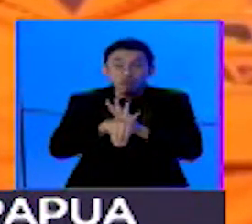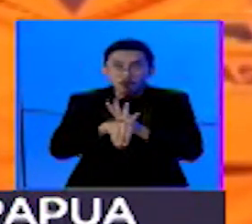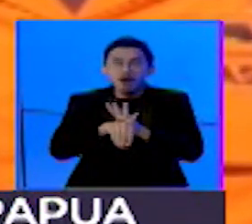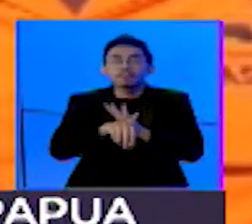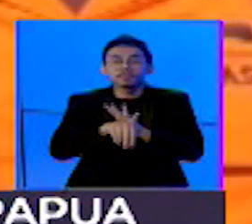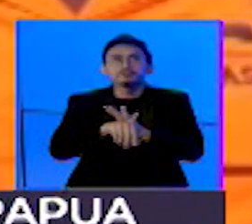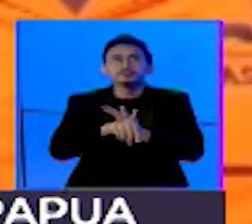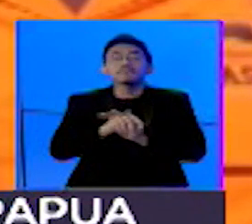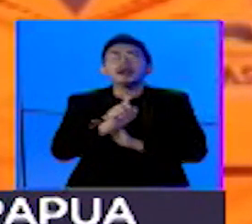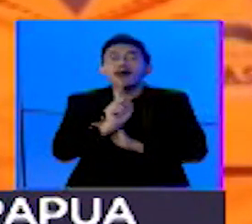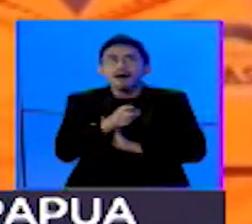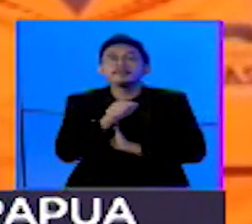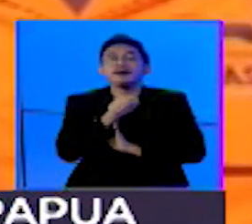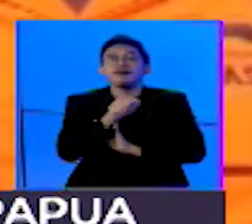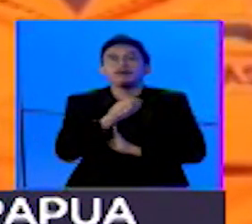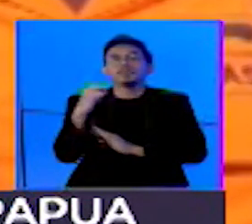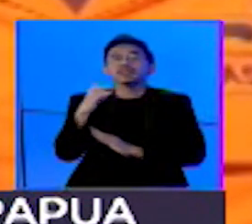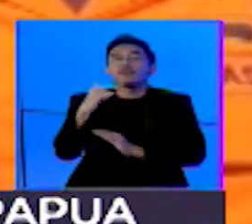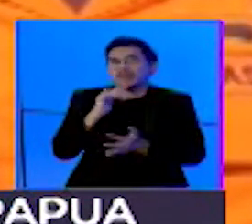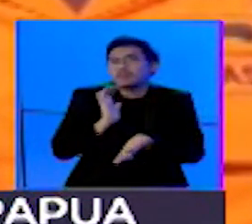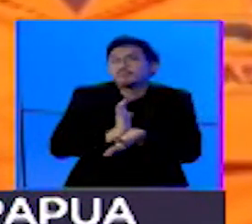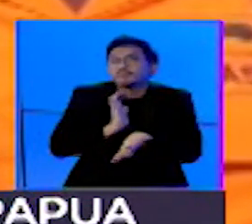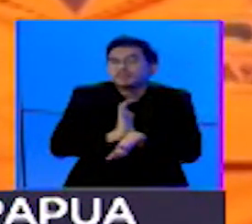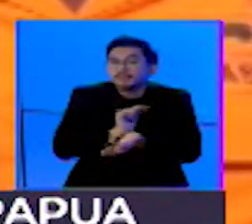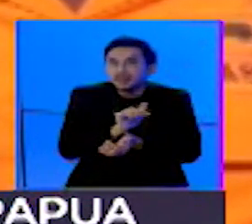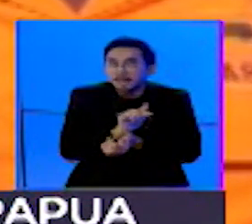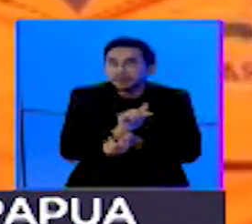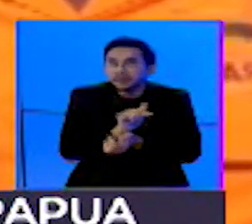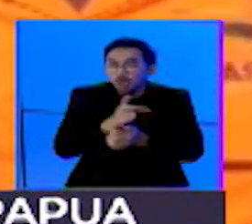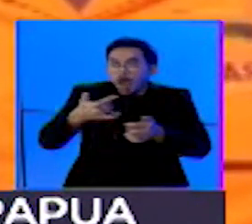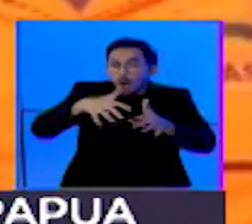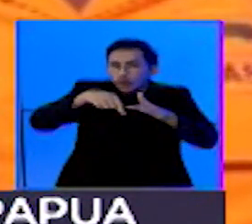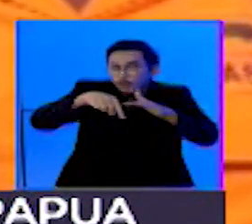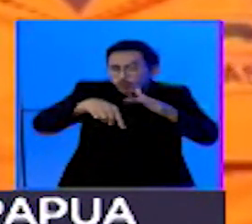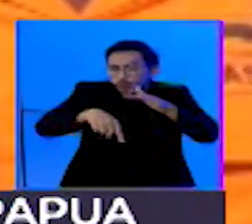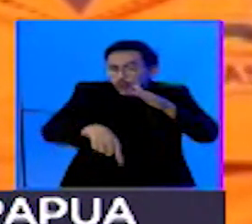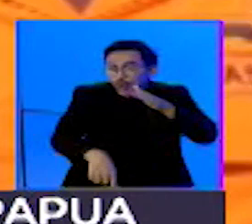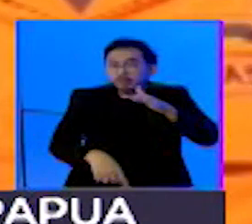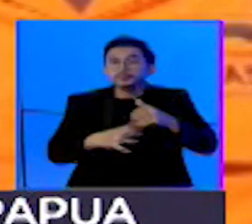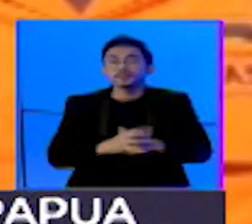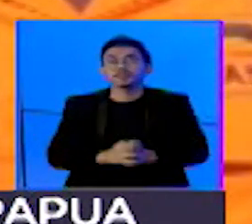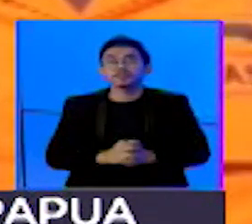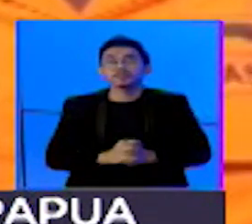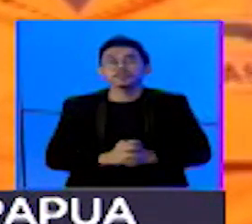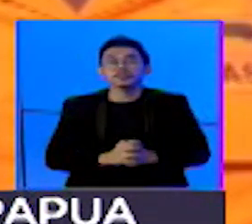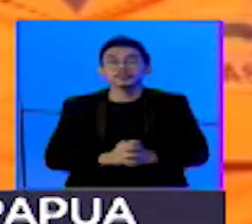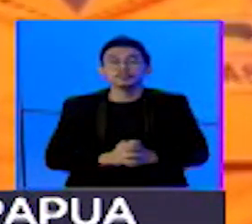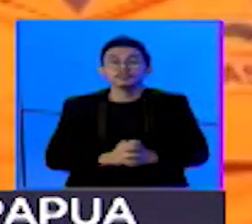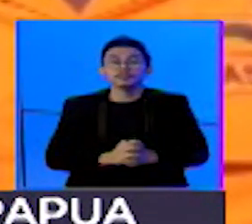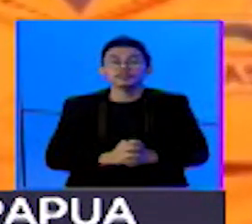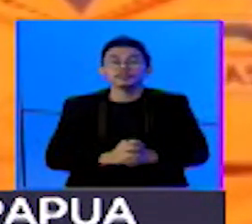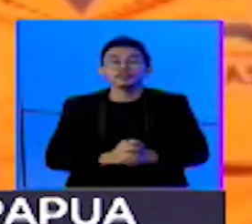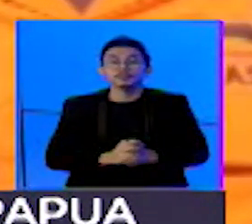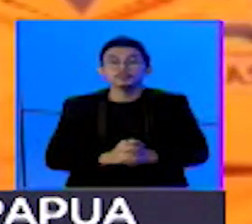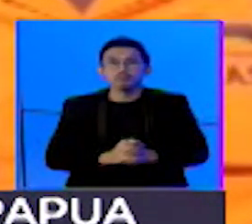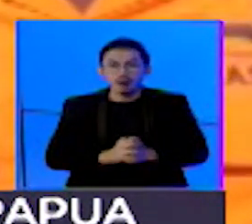terdapat bangkai pesawat di kedalaman laut. Dari informasi itu, dari informasi masyarakat itu,